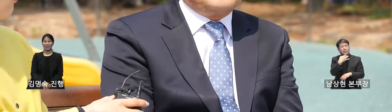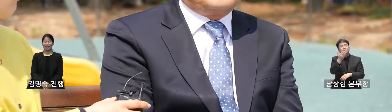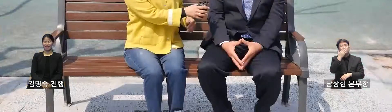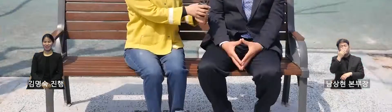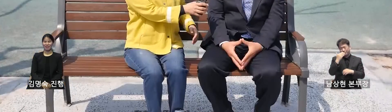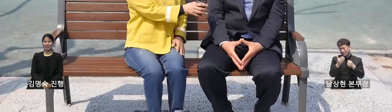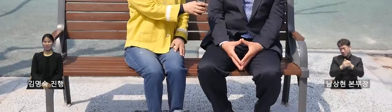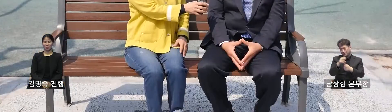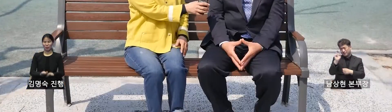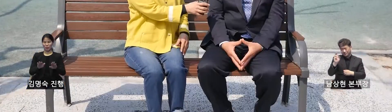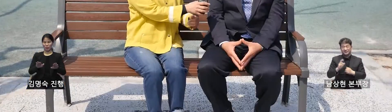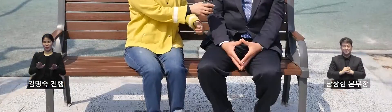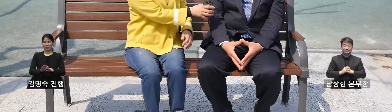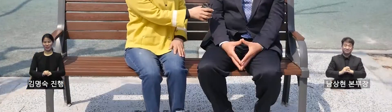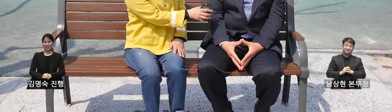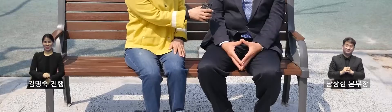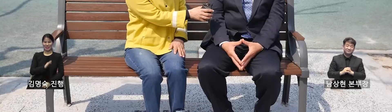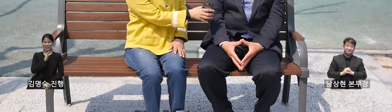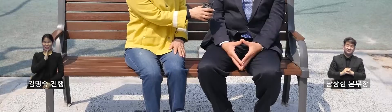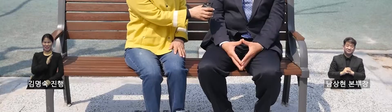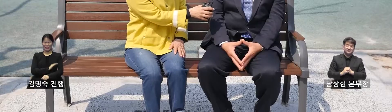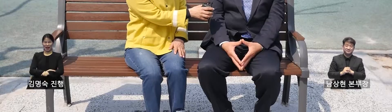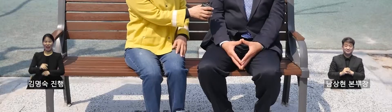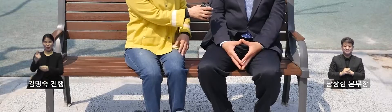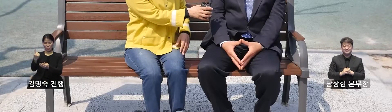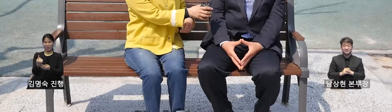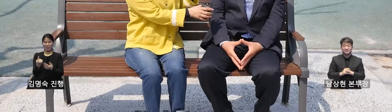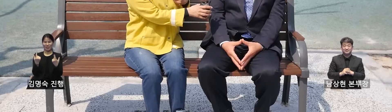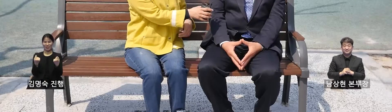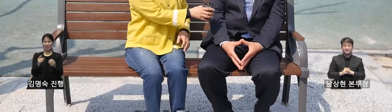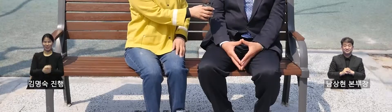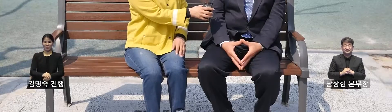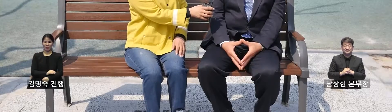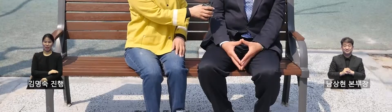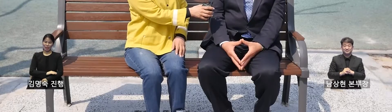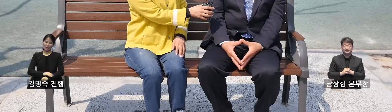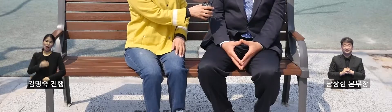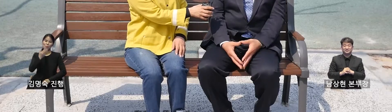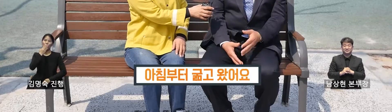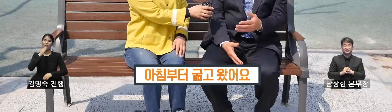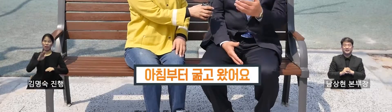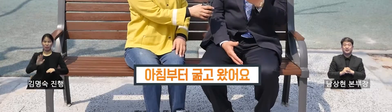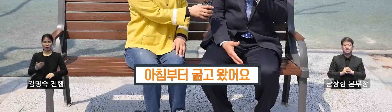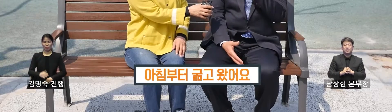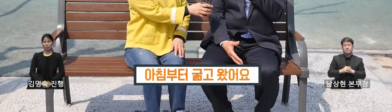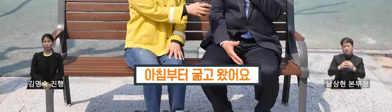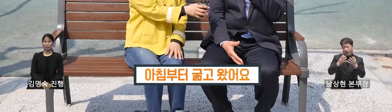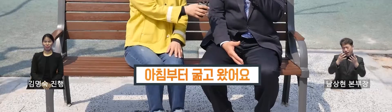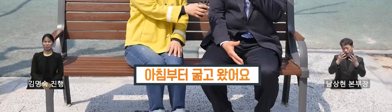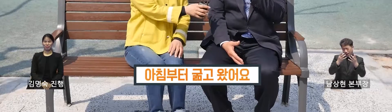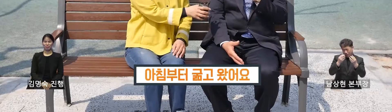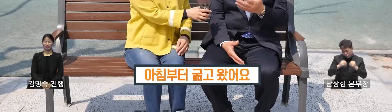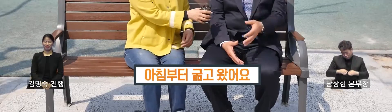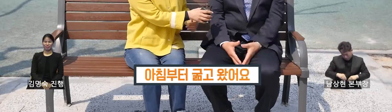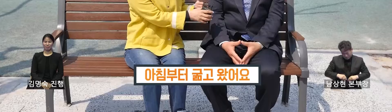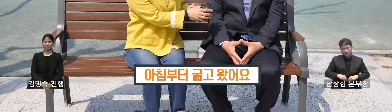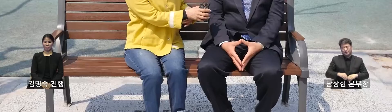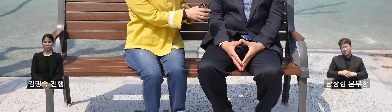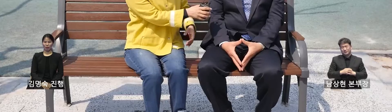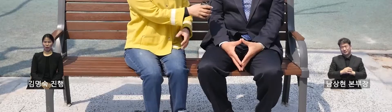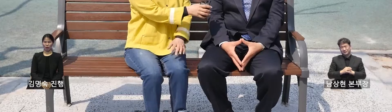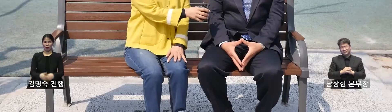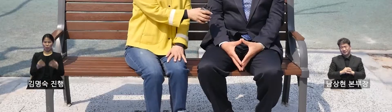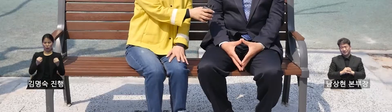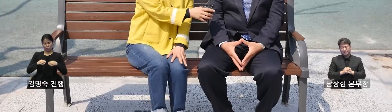네, 그런 것 같아요. 그 오늘 진짜 잘 나오신 거네요. 그럼요. 네, 오늘 네. 잘 먹어야 되거든요. 네, 많이 굶었습니다.